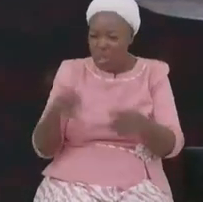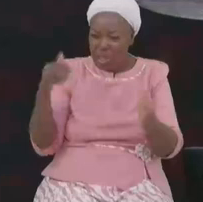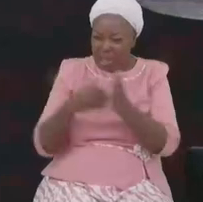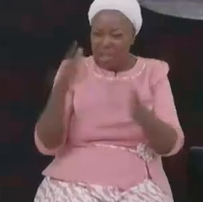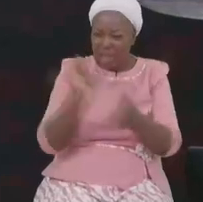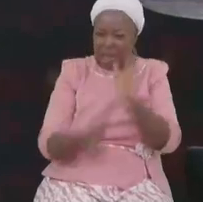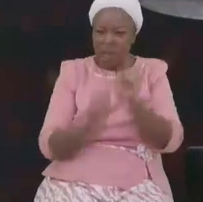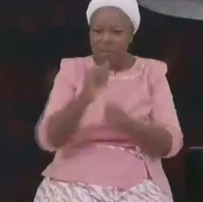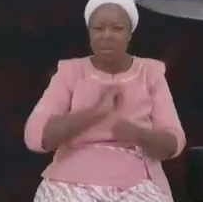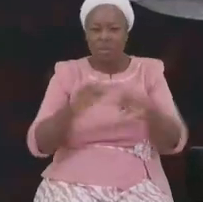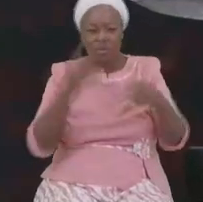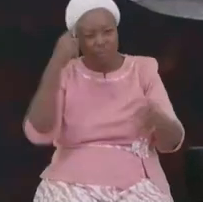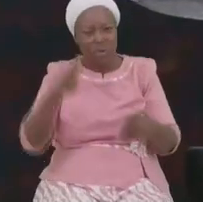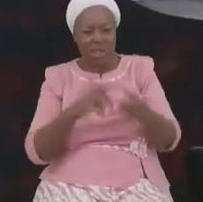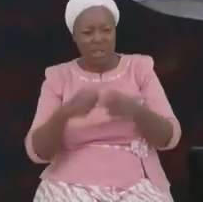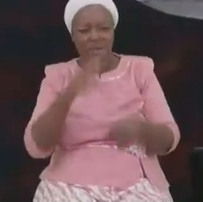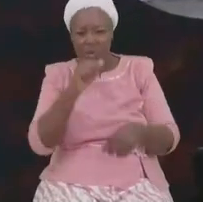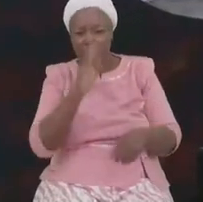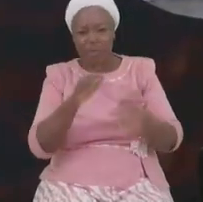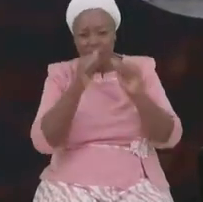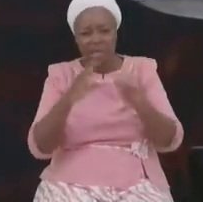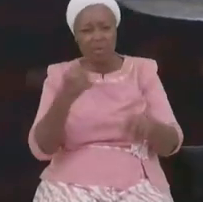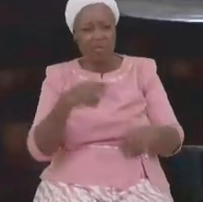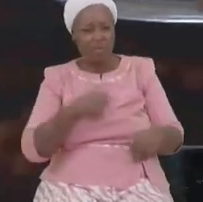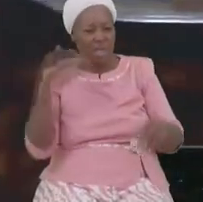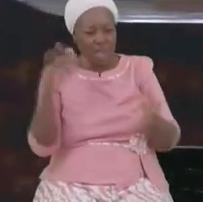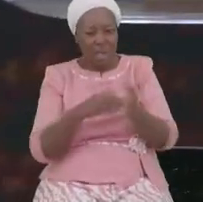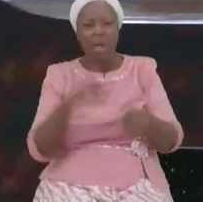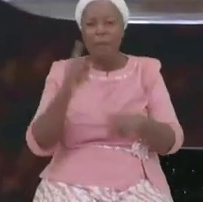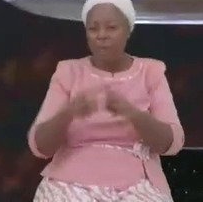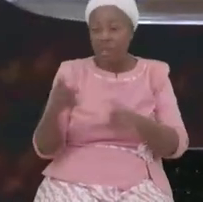la... afin que tu vives.